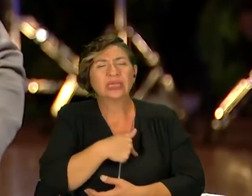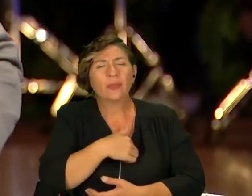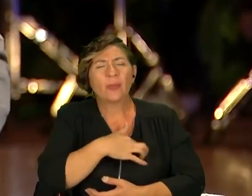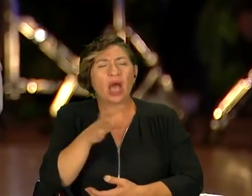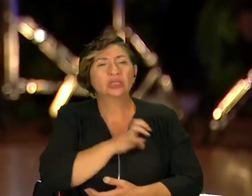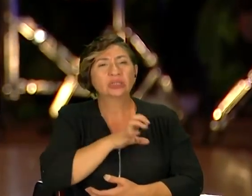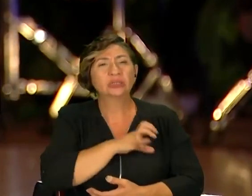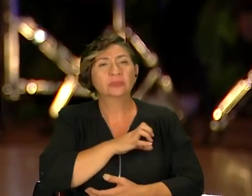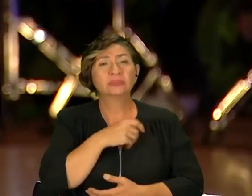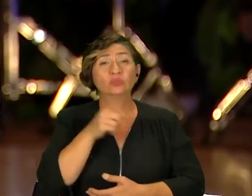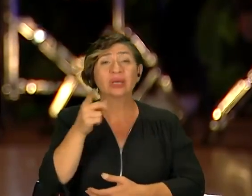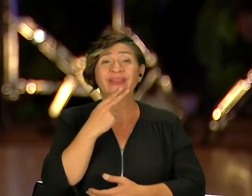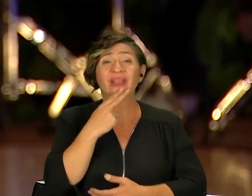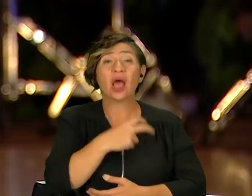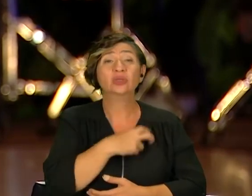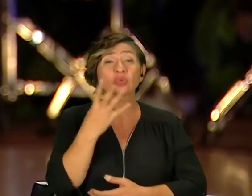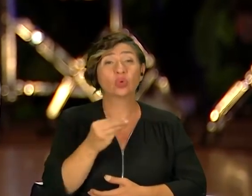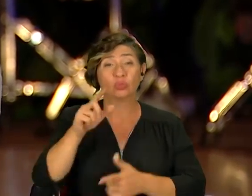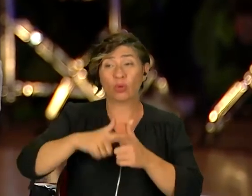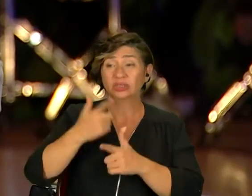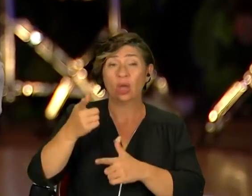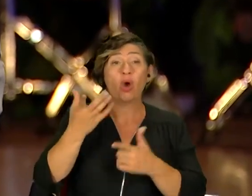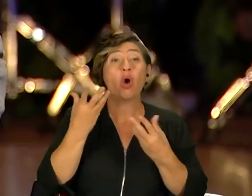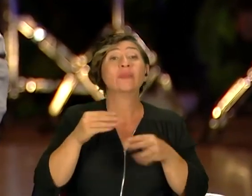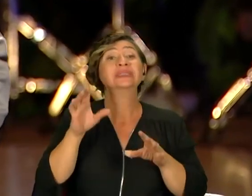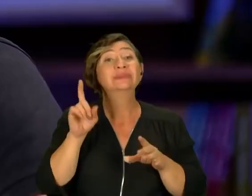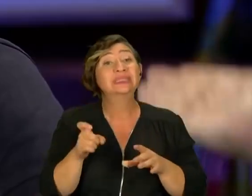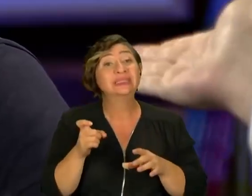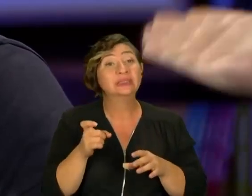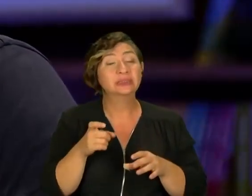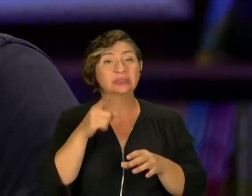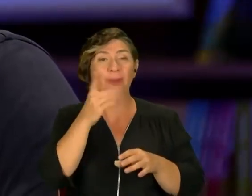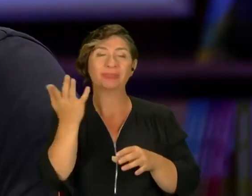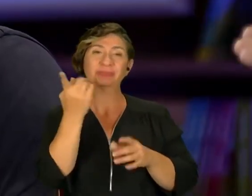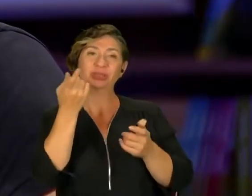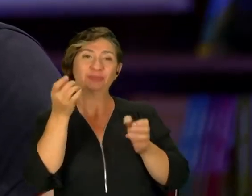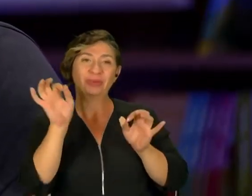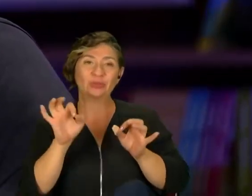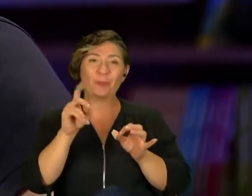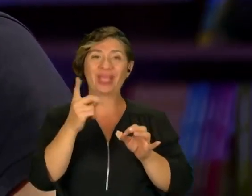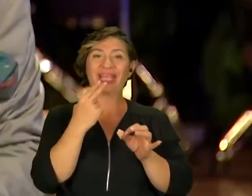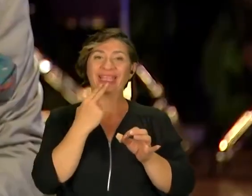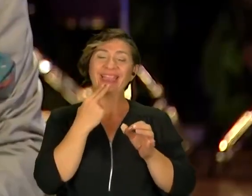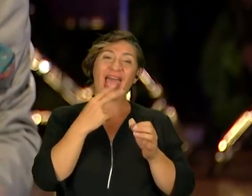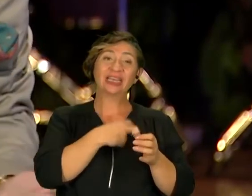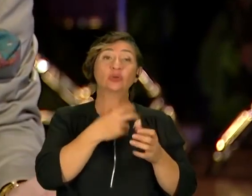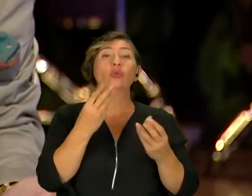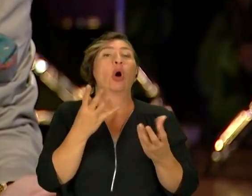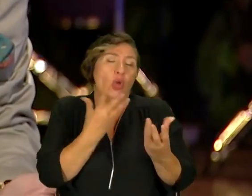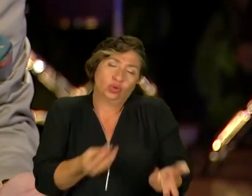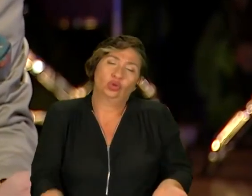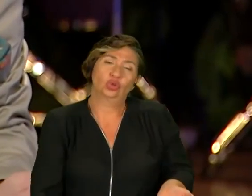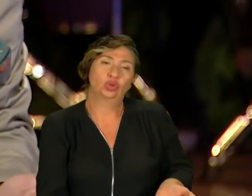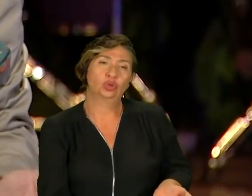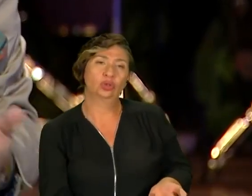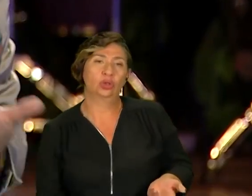evimden vurdu. Biz bu kadınlara aşık oluyoruz dedi bu projedeki kızlara. Olmaz mısın? Sen şimdi bir işe giriyorsun, bir kadına ya da bir erkeğe aşık olma. Olursun